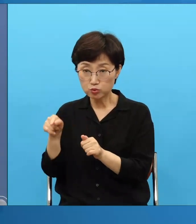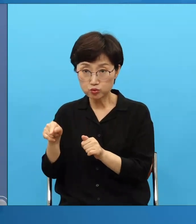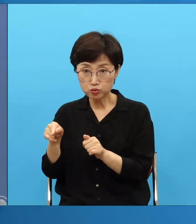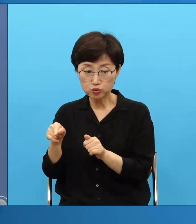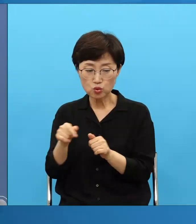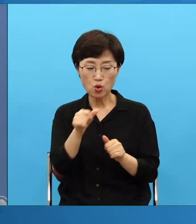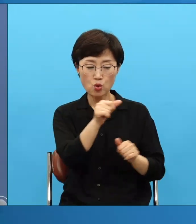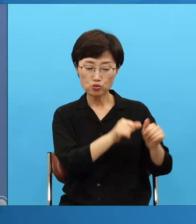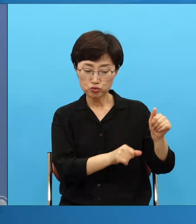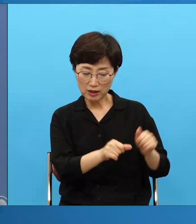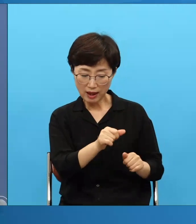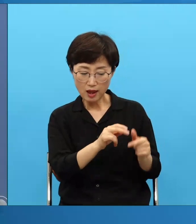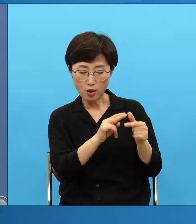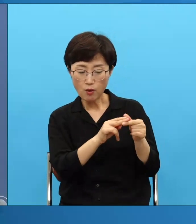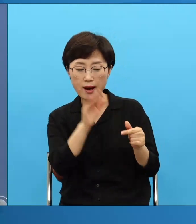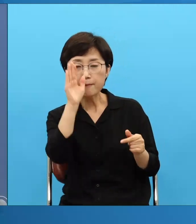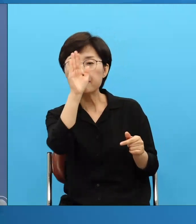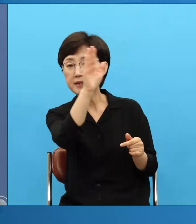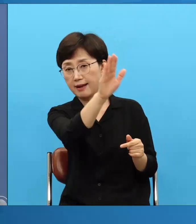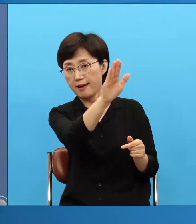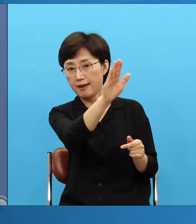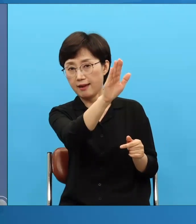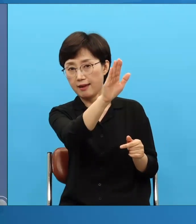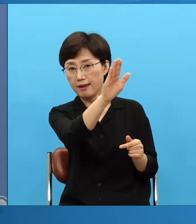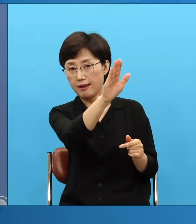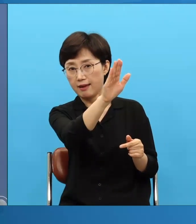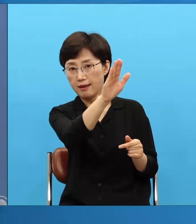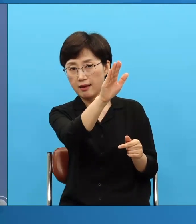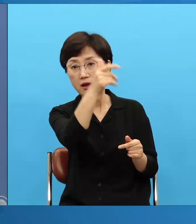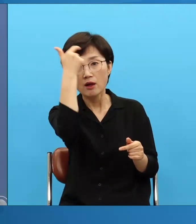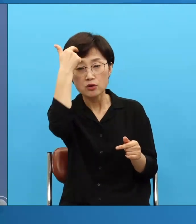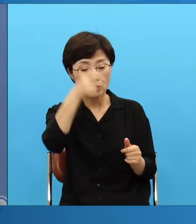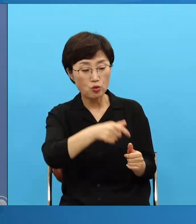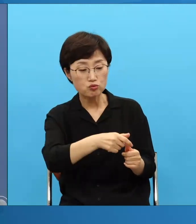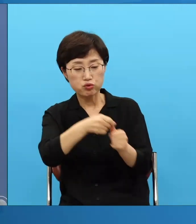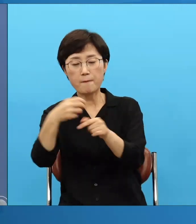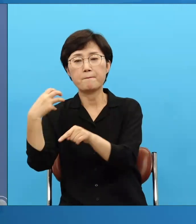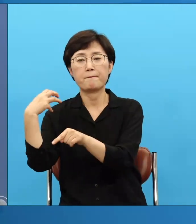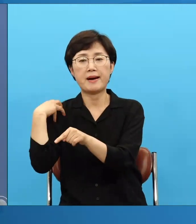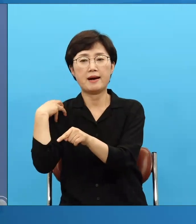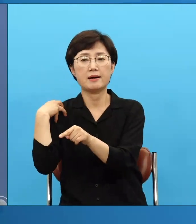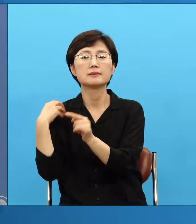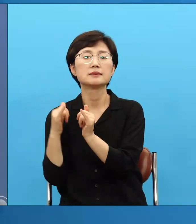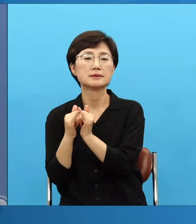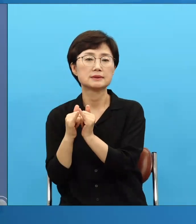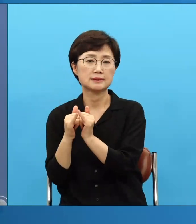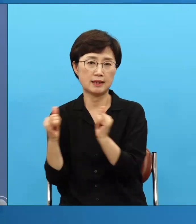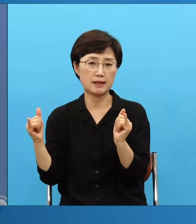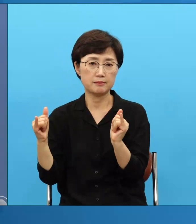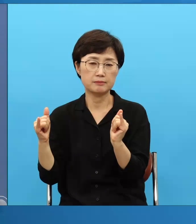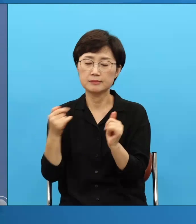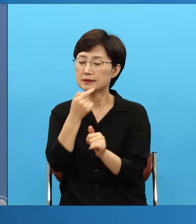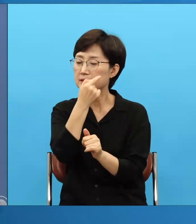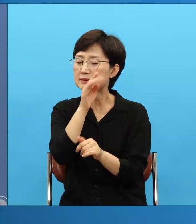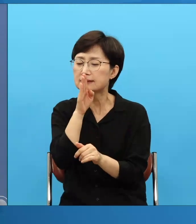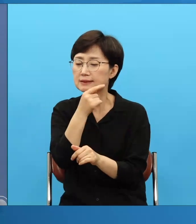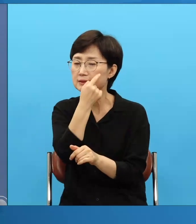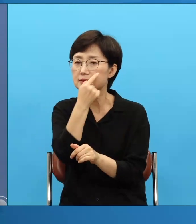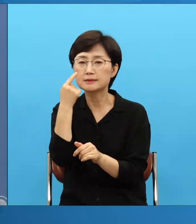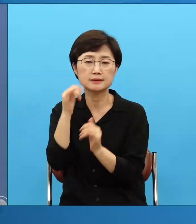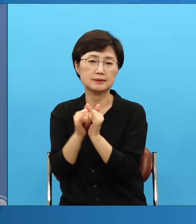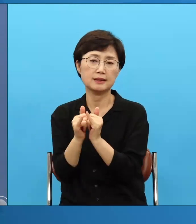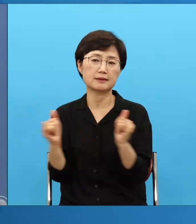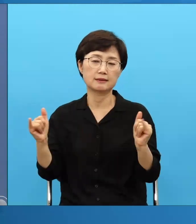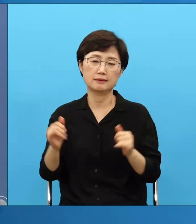영적 서밋의 정인이에요. These people were witnesses of the spiritual summit to save the future and posterity.